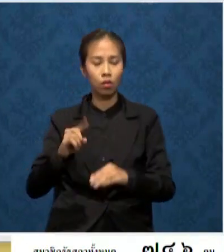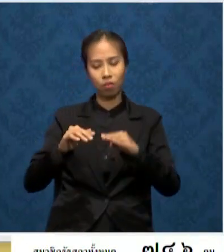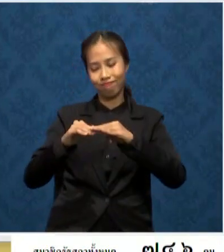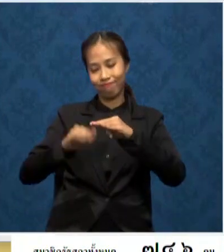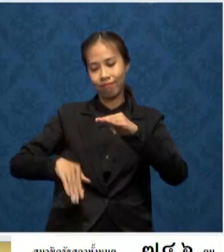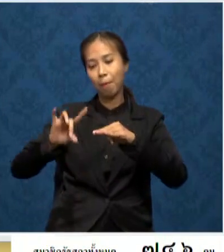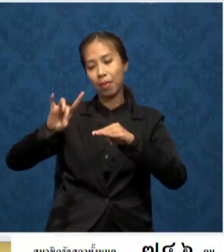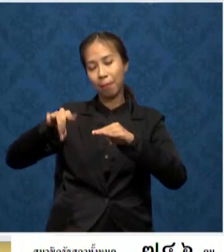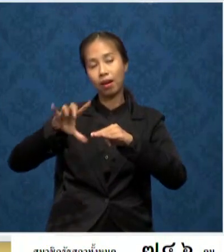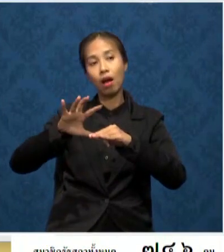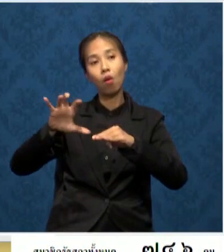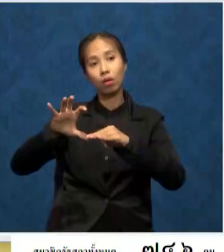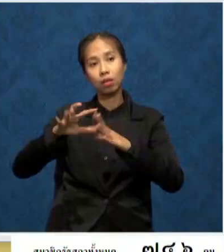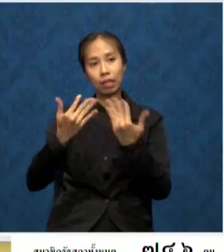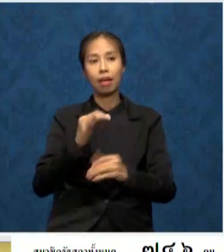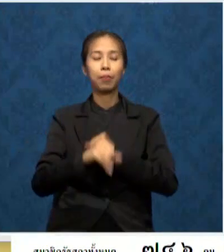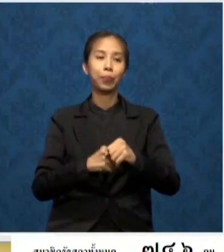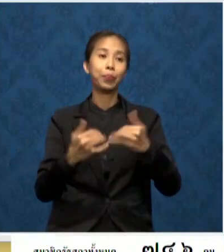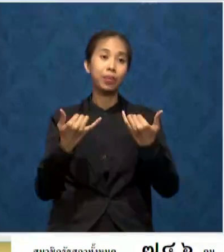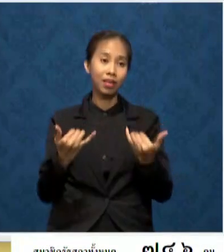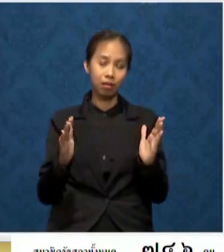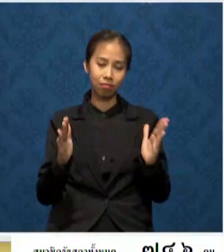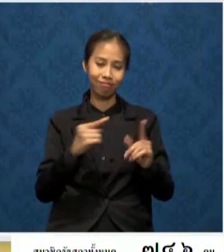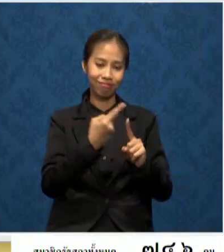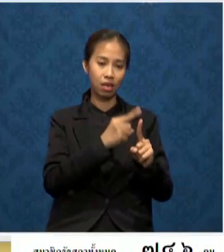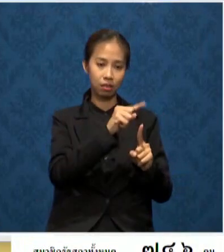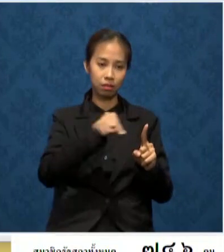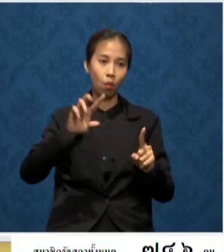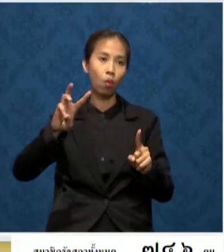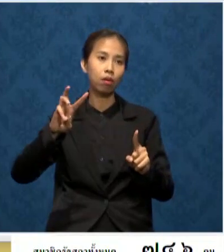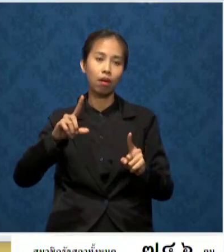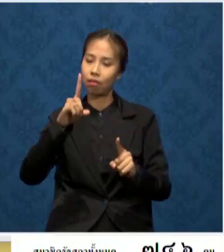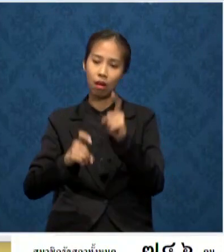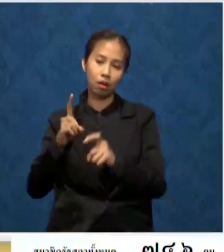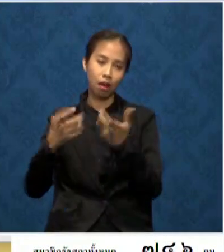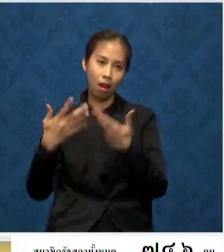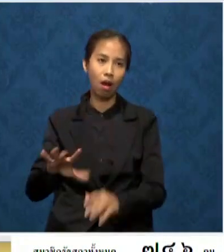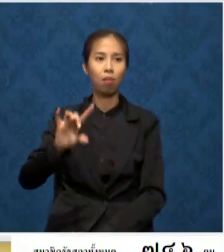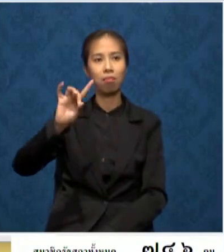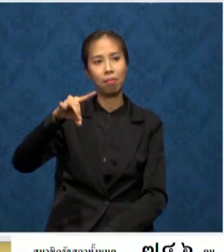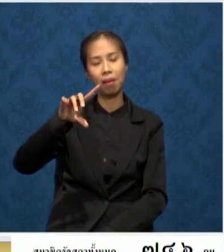ในขณะที่ 6 เดือนแรกของปีนี้ตายไปแล้ 8,800 ครั